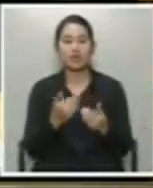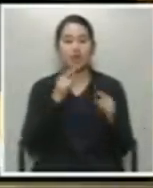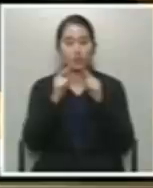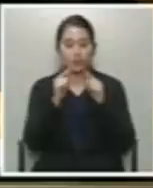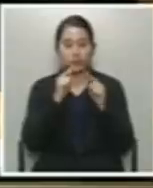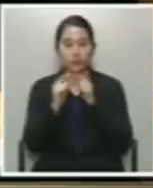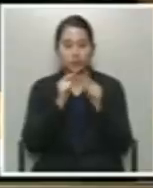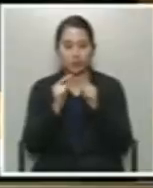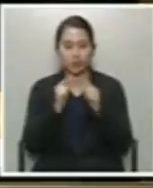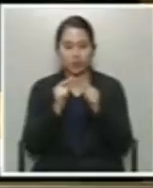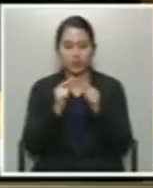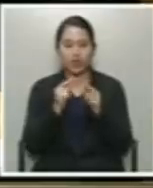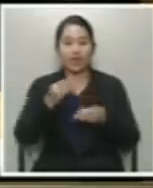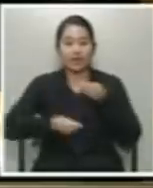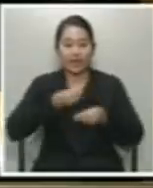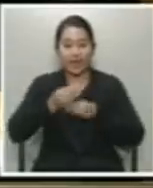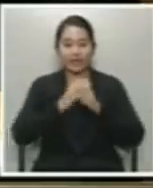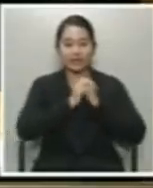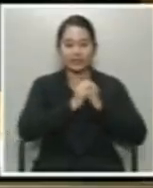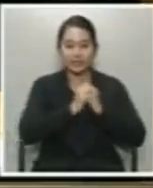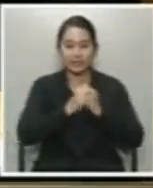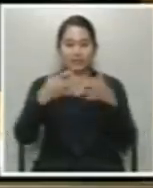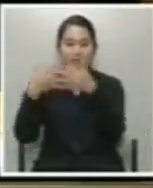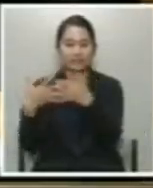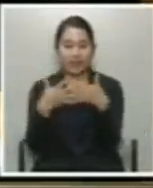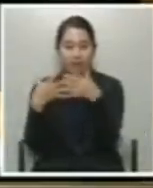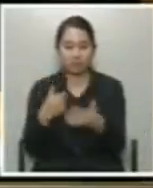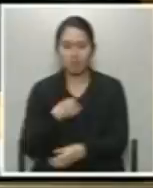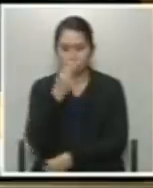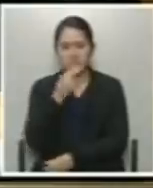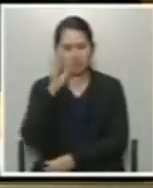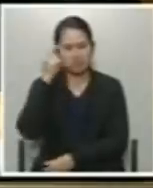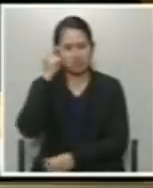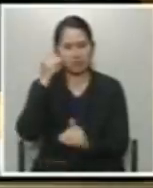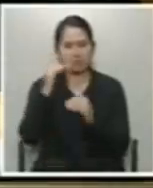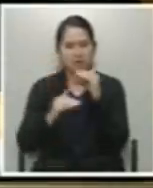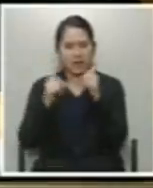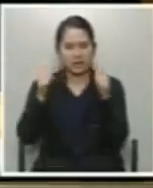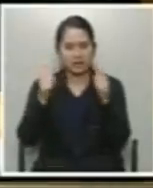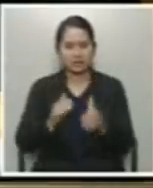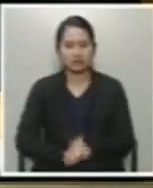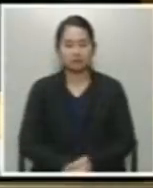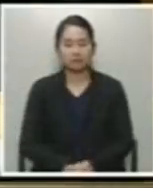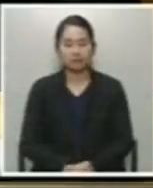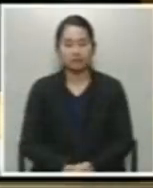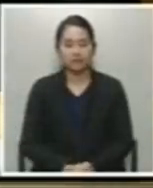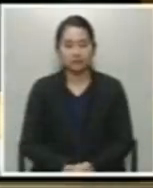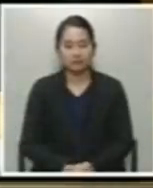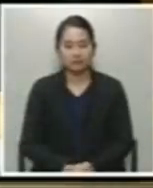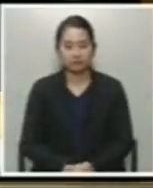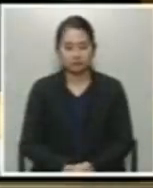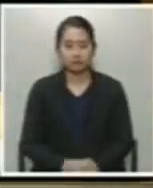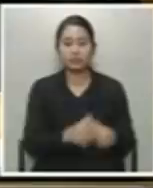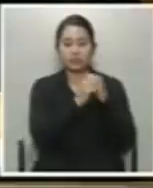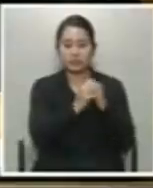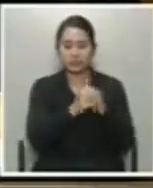ค้าของจีนกับสหรัฐผมก็ดูว่ามีแนวโน้มดีขึ้นนะครับทำท่าทางจะตกลง